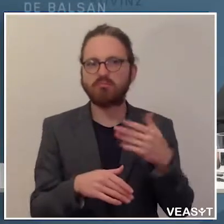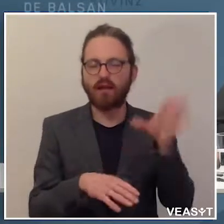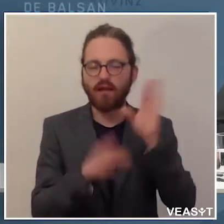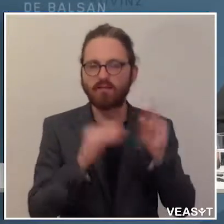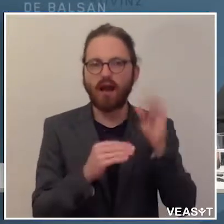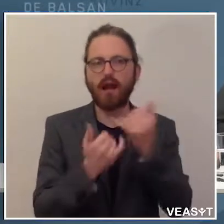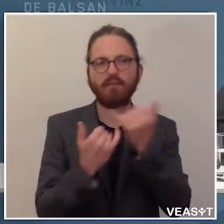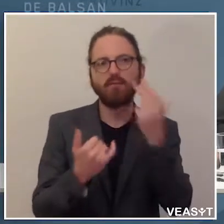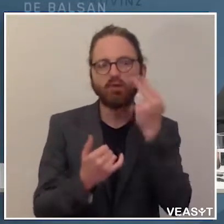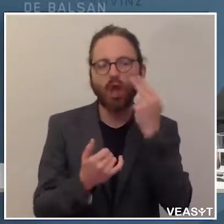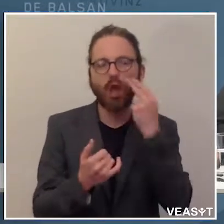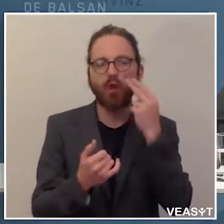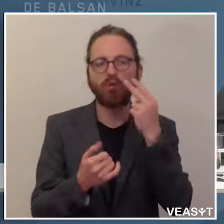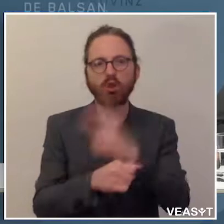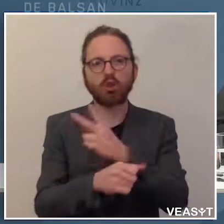definiti